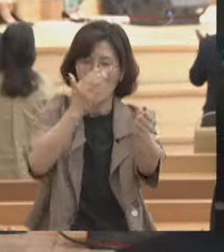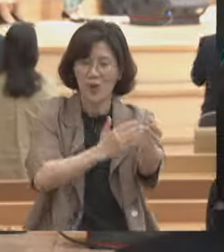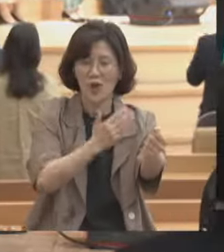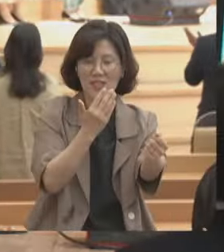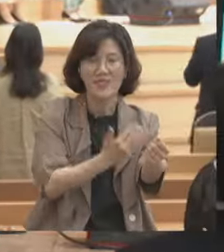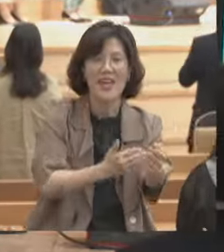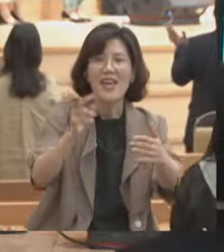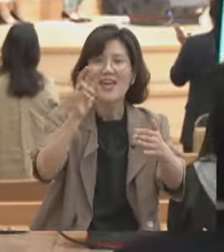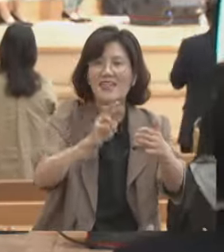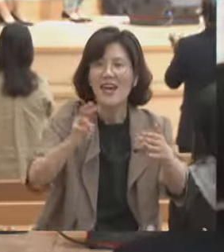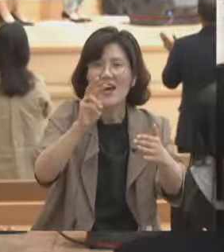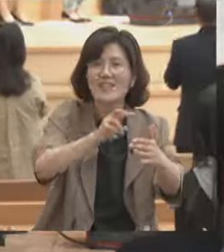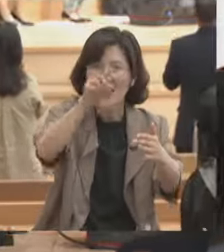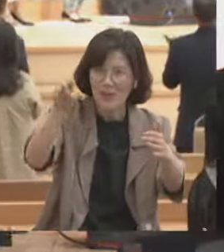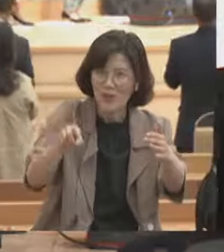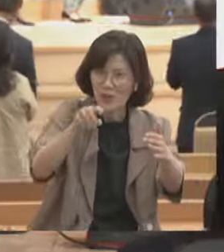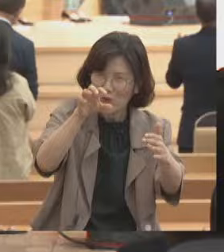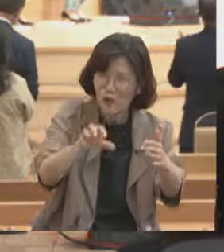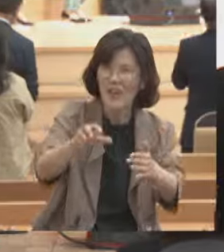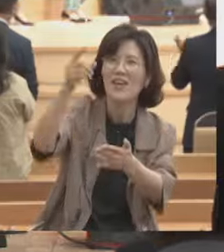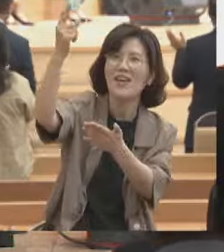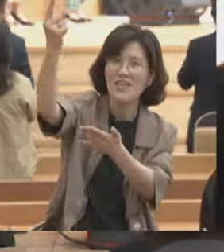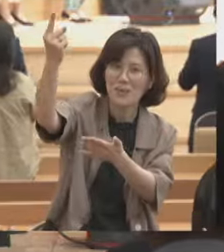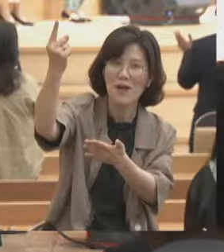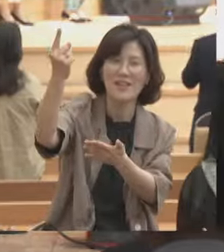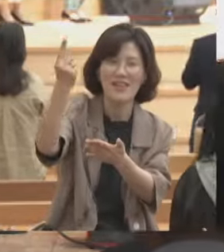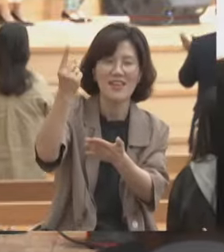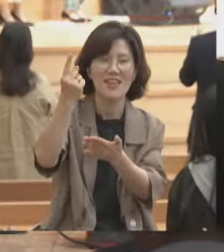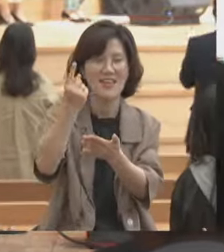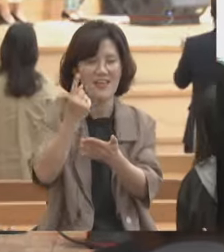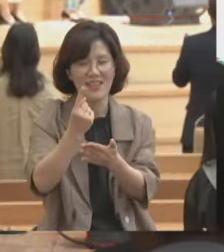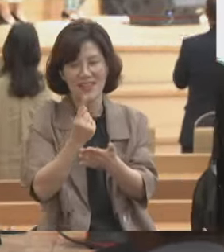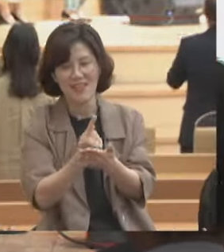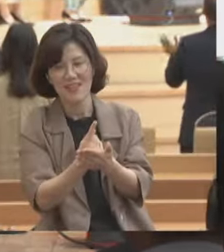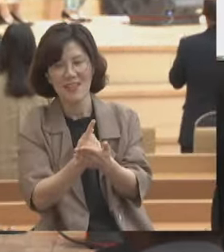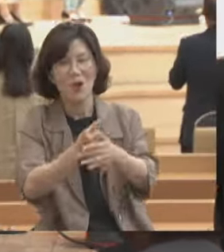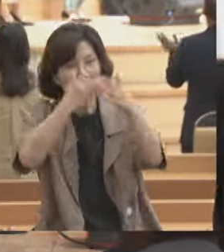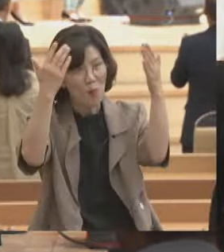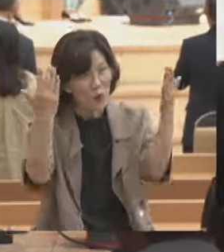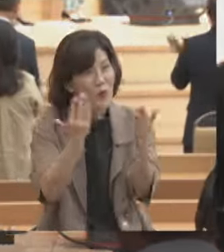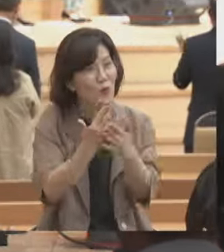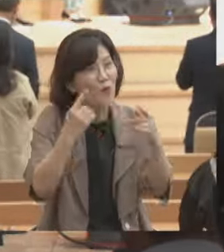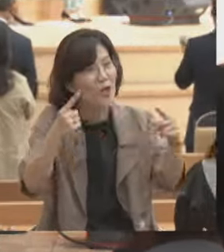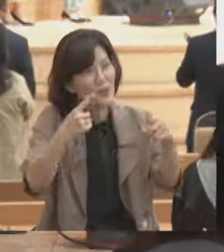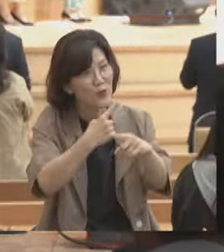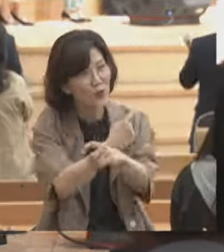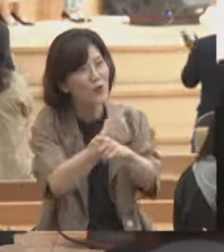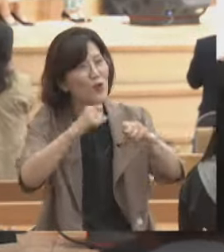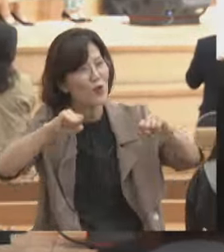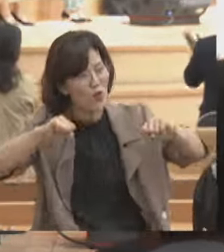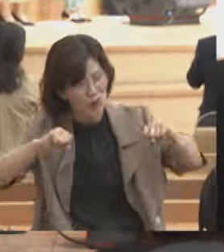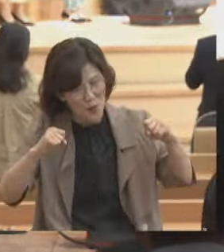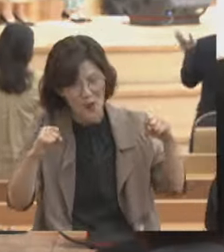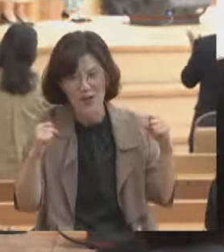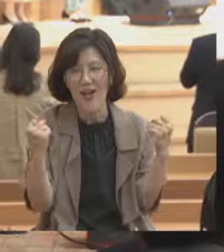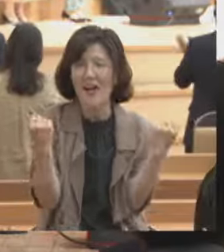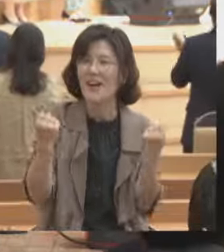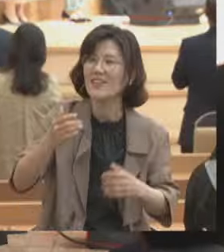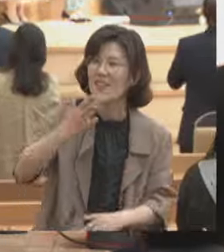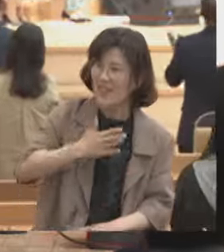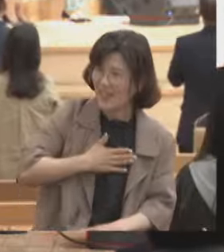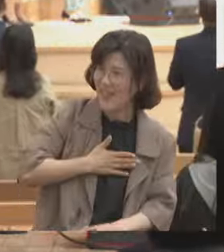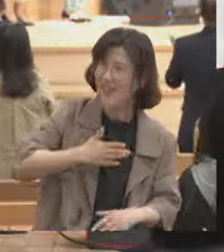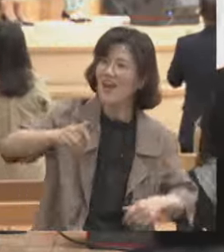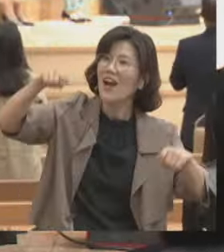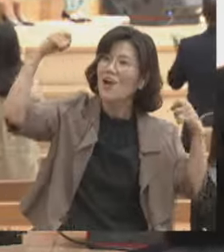주의 나라 권세 찬양 주의 이말에 모든 원수